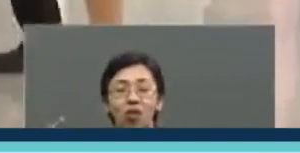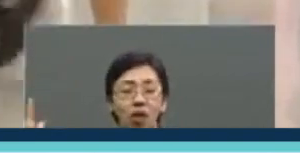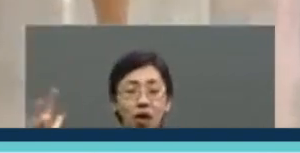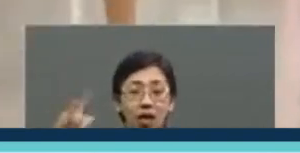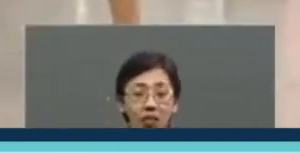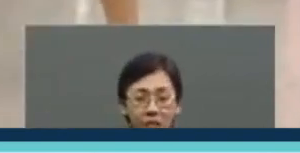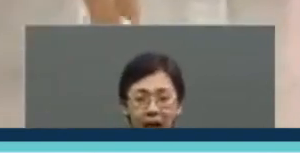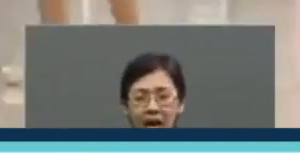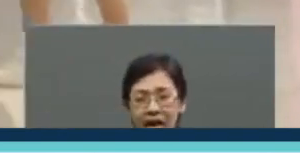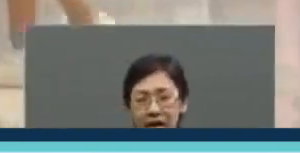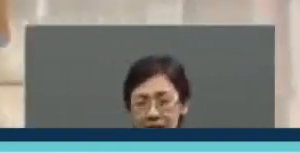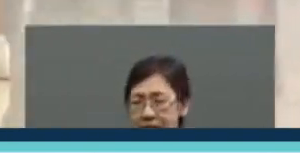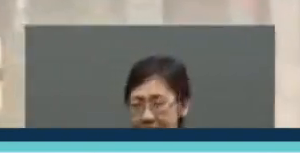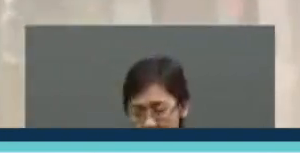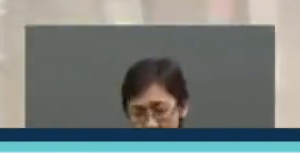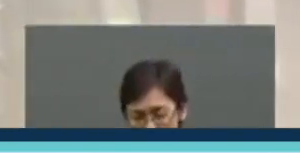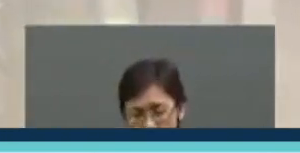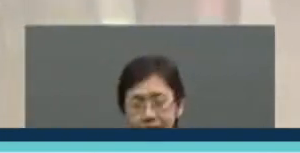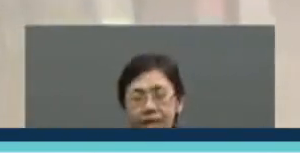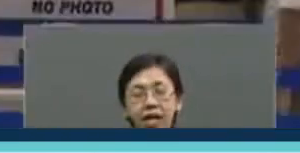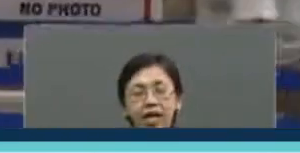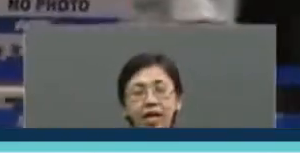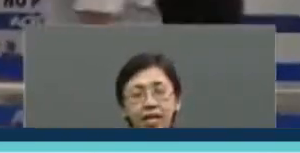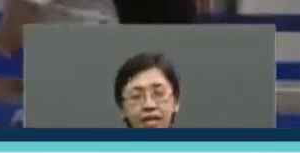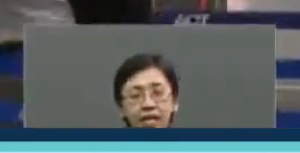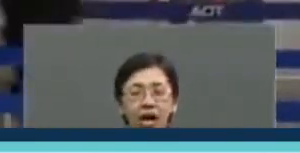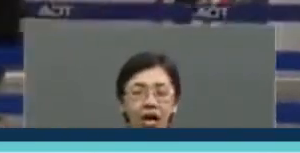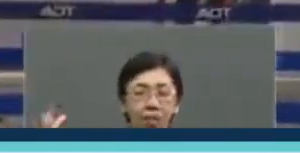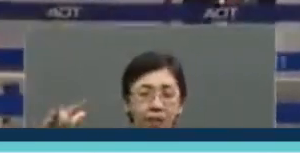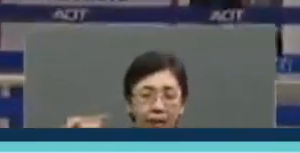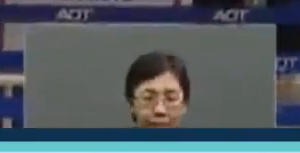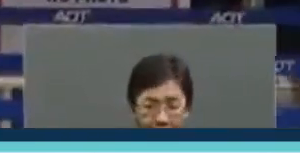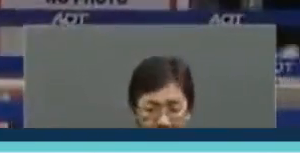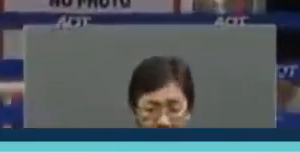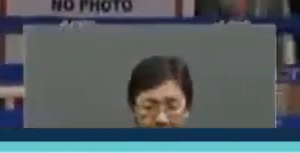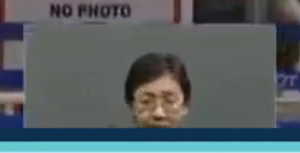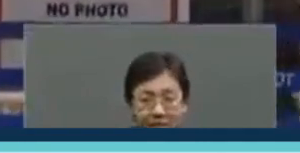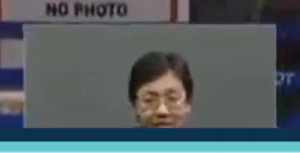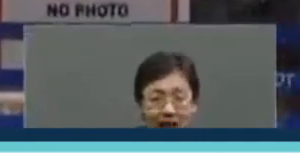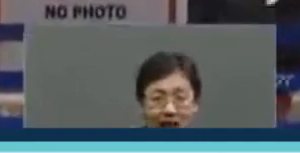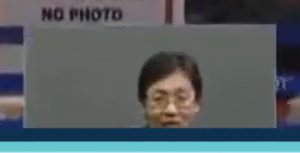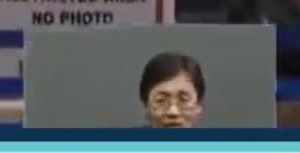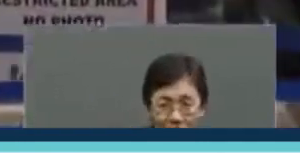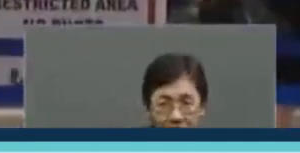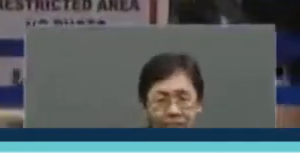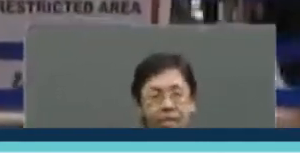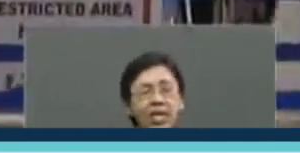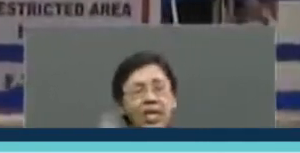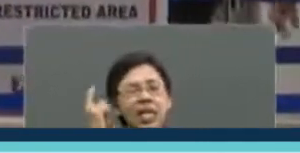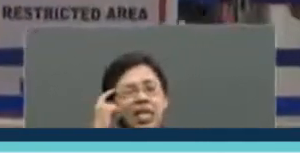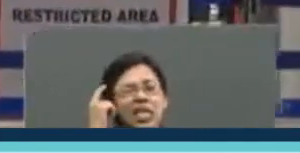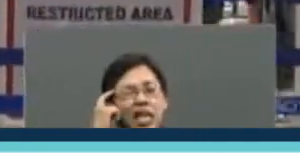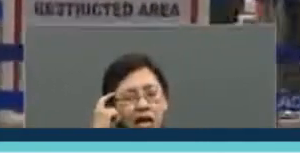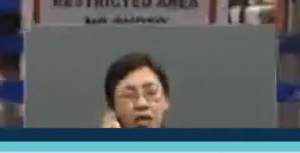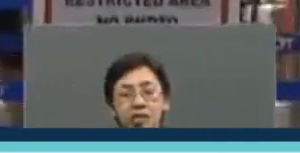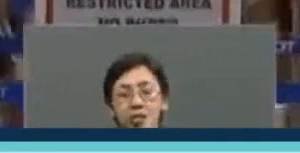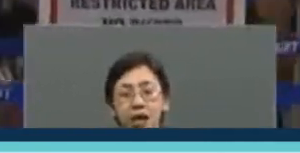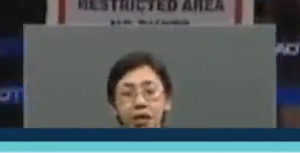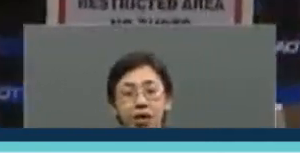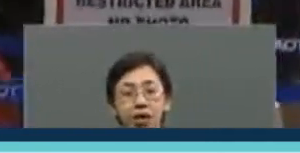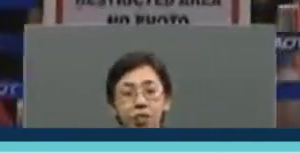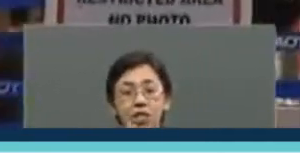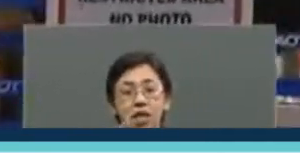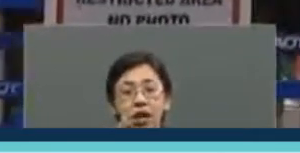ในปี68ได้ครับ อย่างไรก็ดีการยกเว้นวีซ่าของทั้งสองประเทศนับเป็นก้าวสำคัญในการกระชับความสัมพันธ์ทวิภา